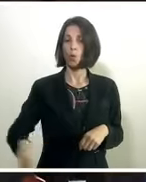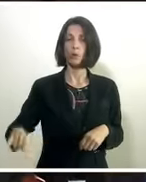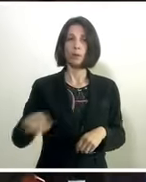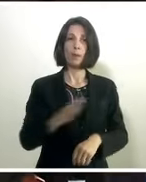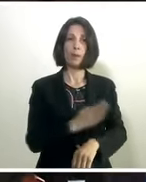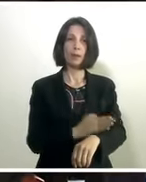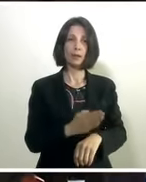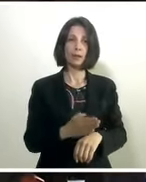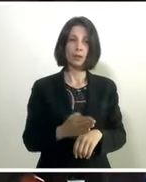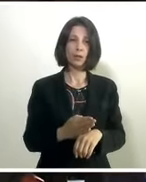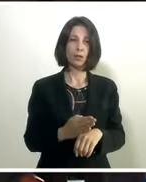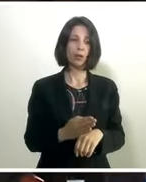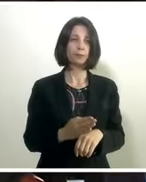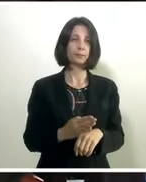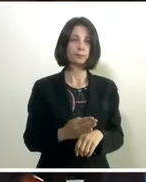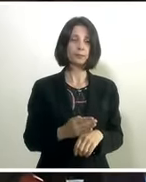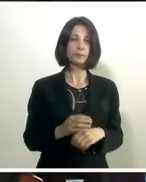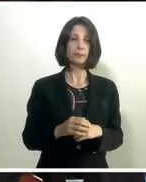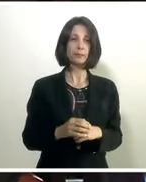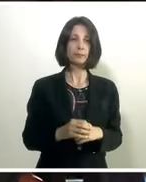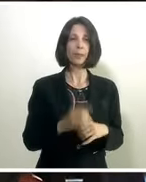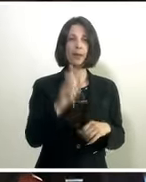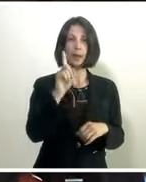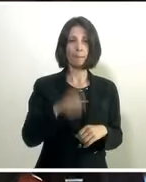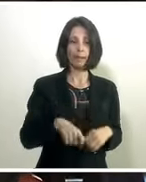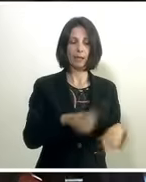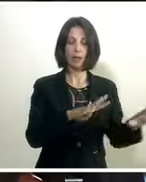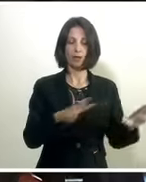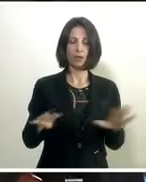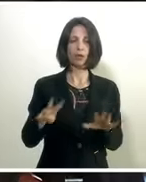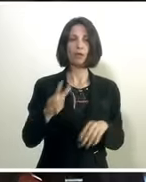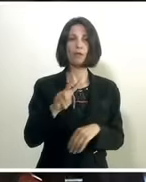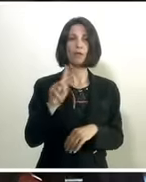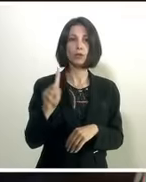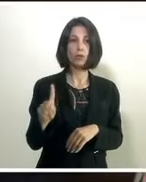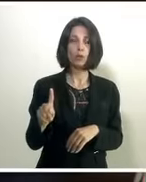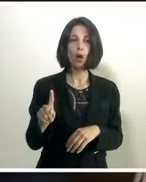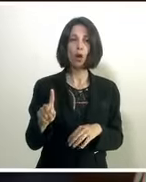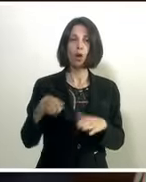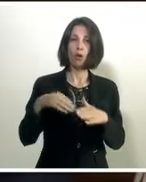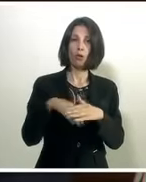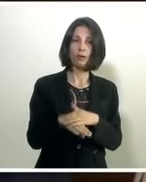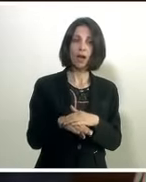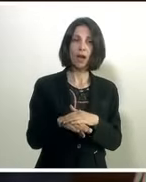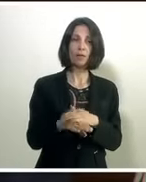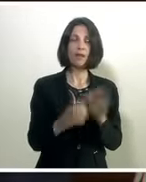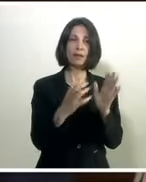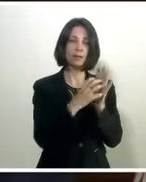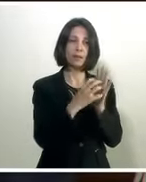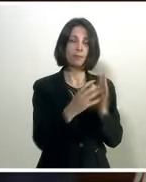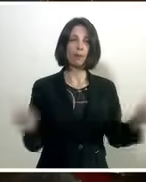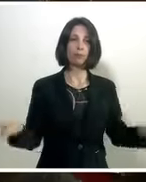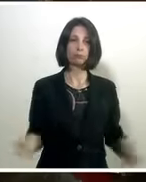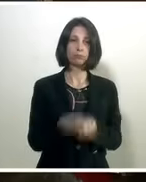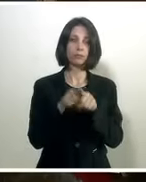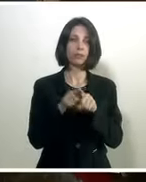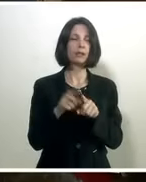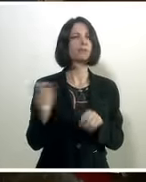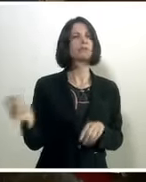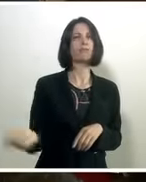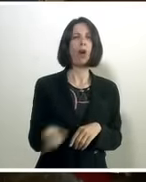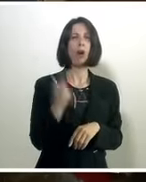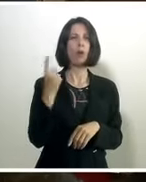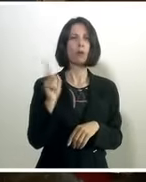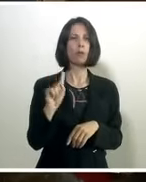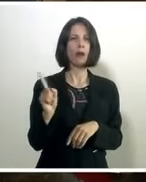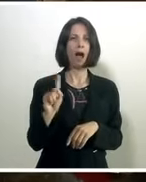azionista che dal 1921 un conserva lo stesso nome lo stesso simbolo credo che non sia stato un caso che negli anni